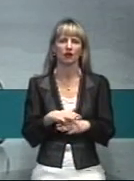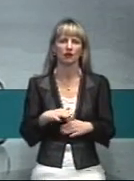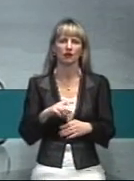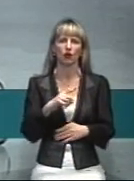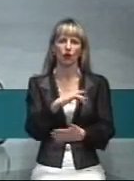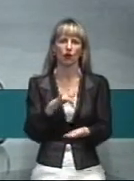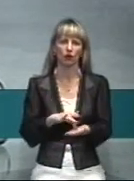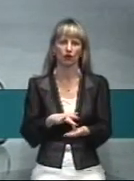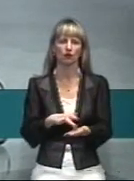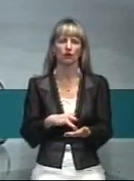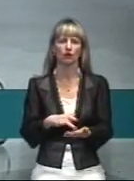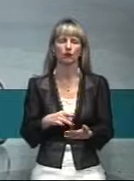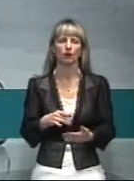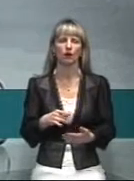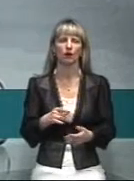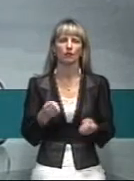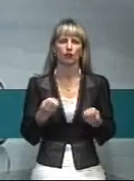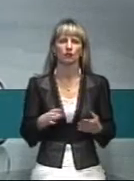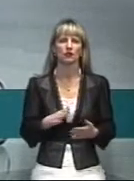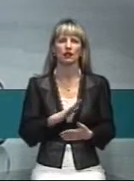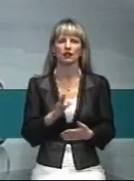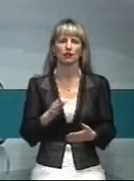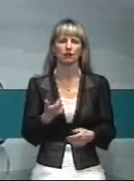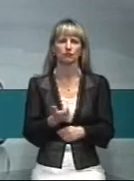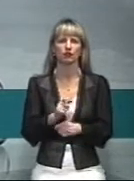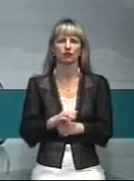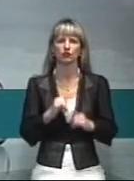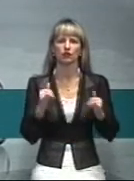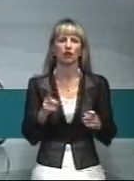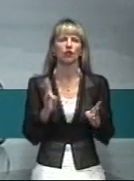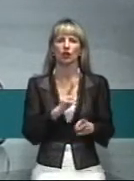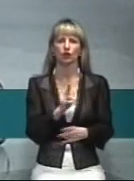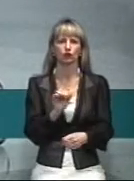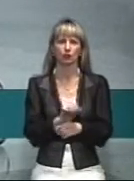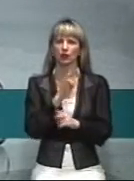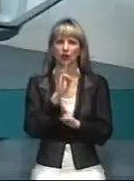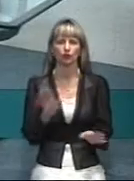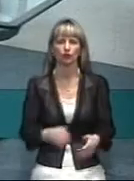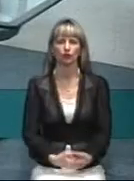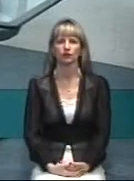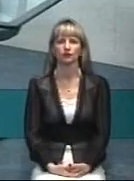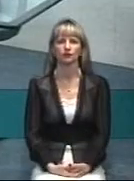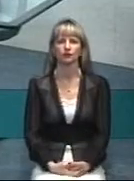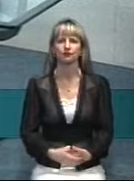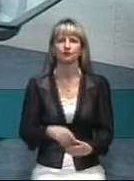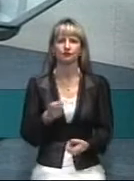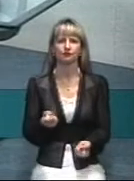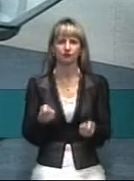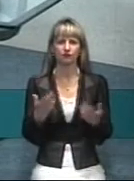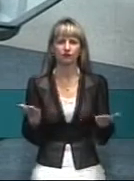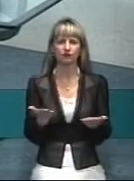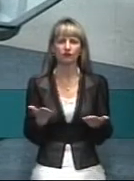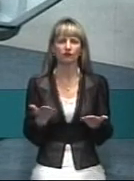не порушувати швидкість, і ніяких питань до вас не виникне, ніхто не буде зупиняти такого водія. А чи виникають